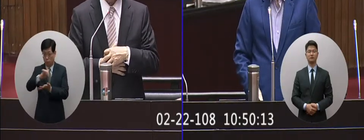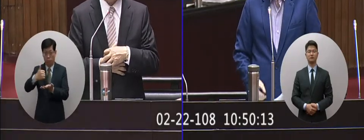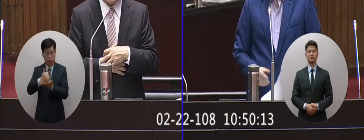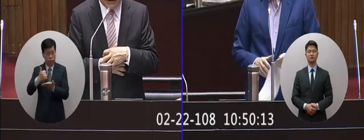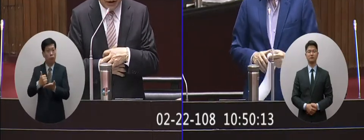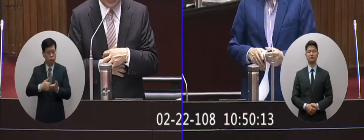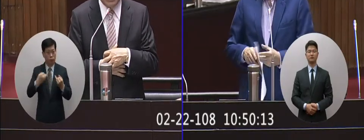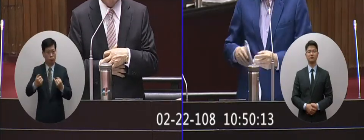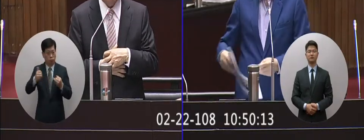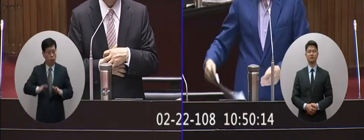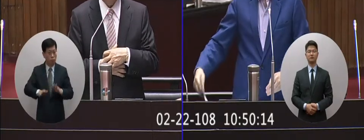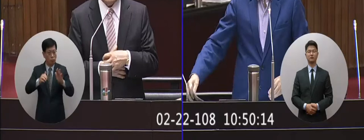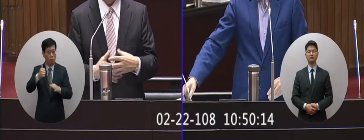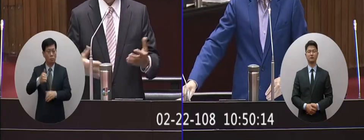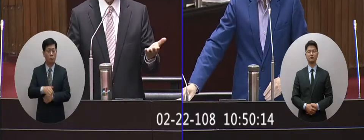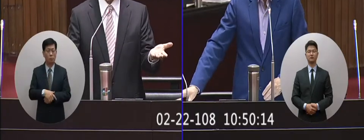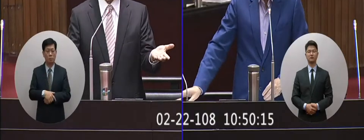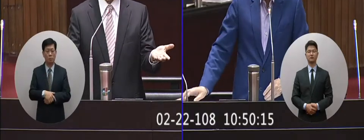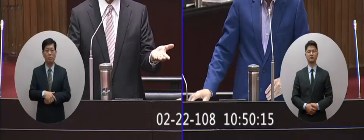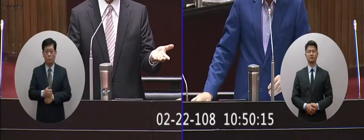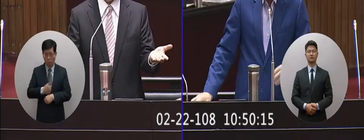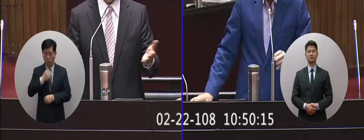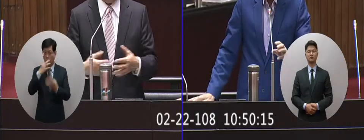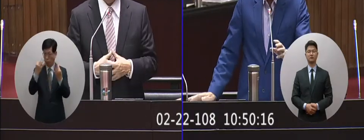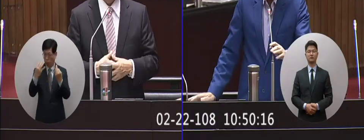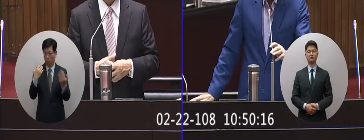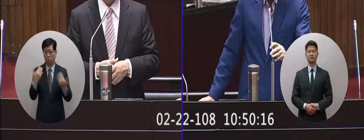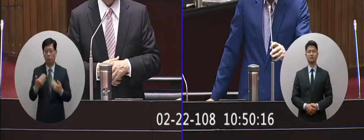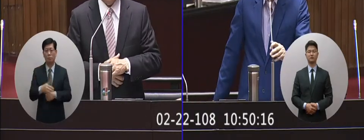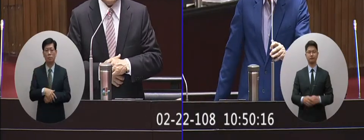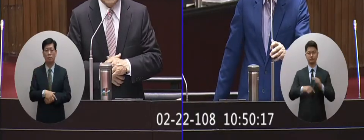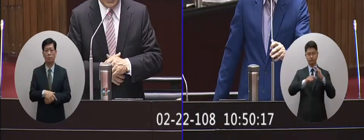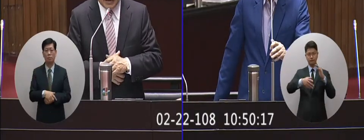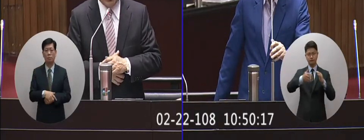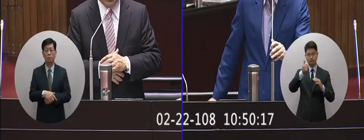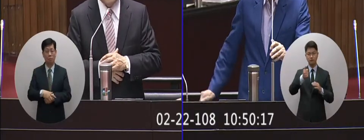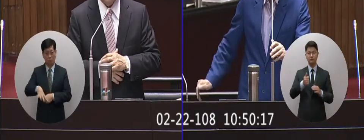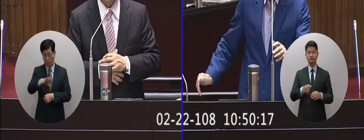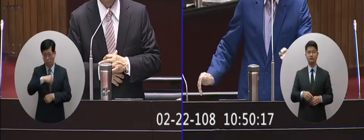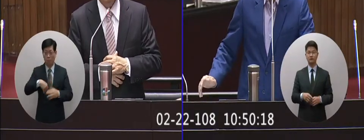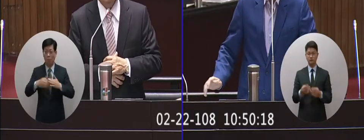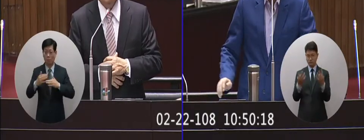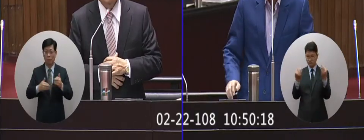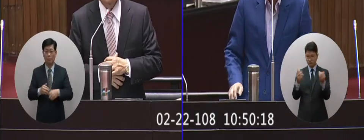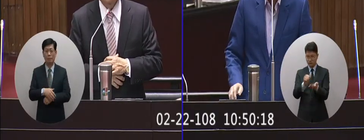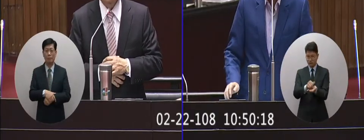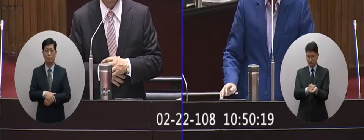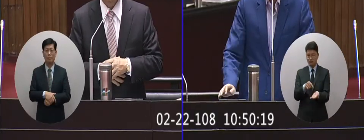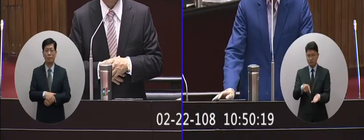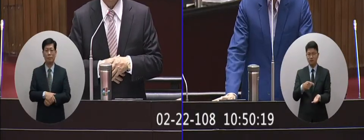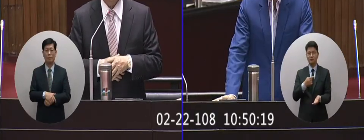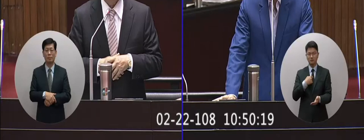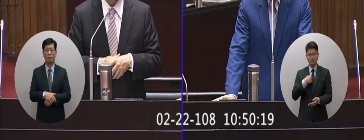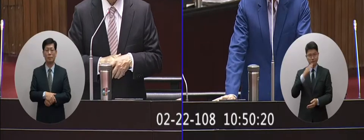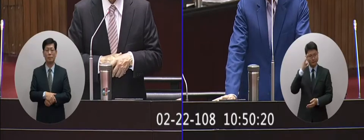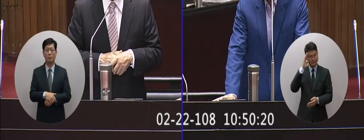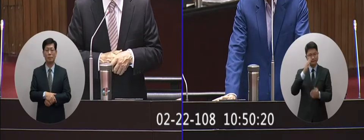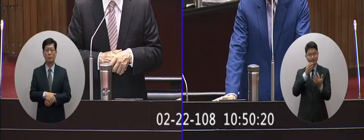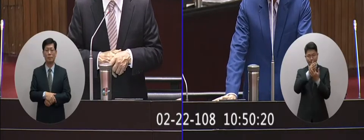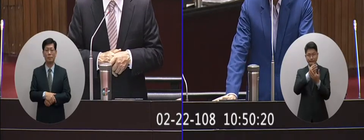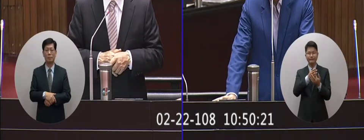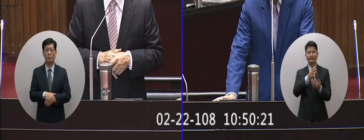一再创新高，这数字会说话。 院长哈， 所以大家一起努力。 这个数字啊，我不礼貌的打断你